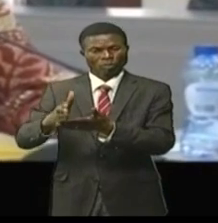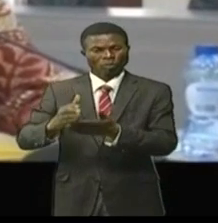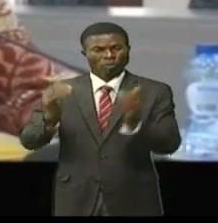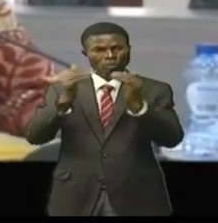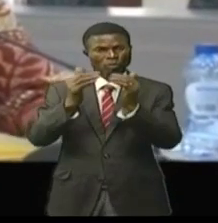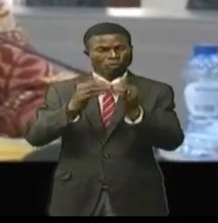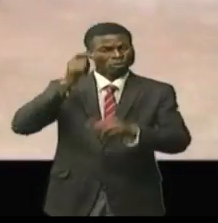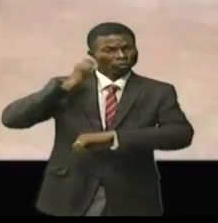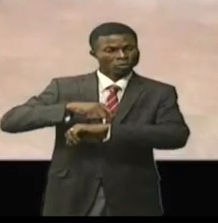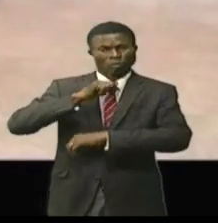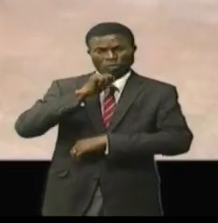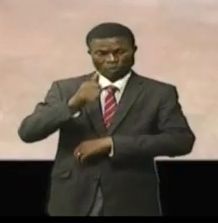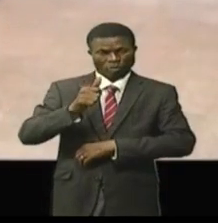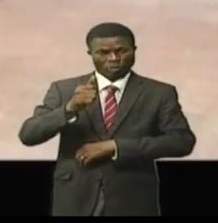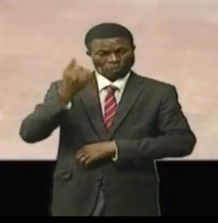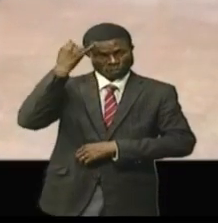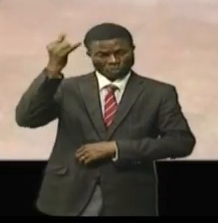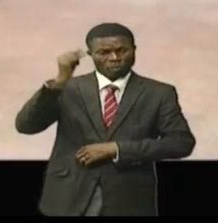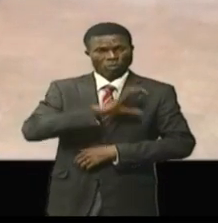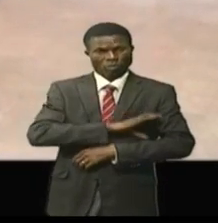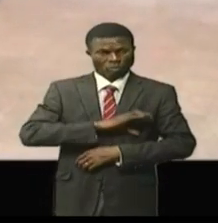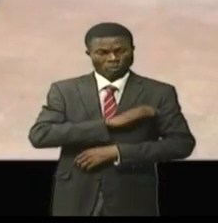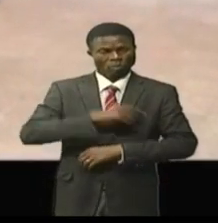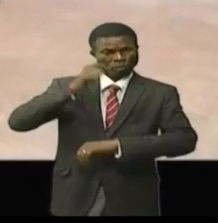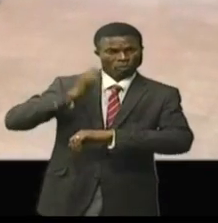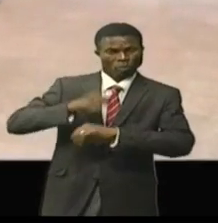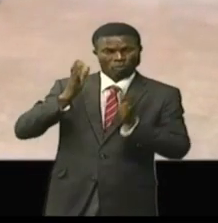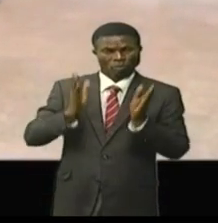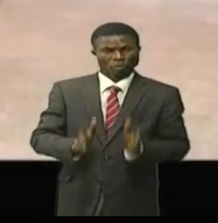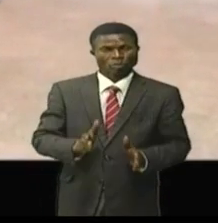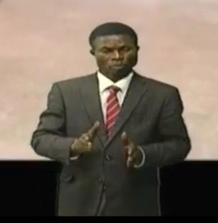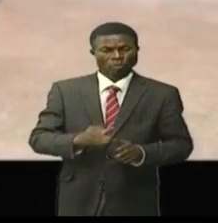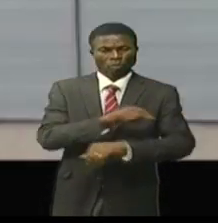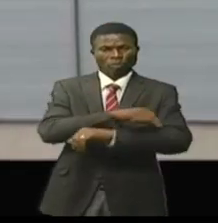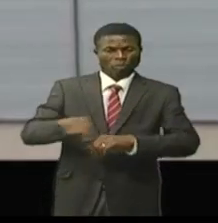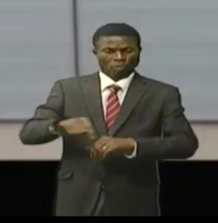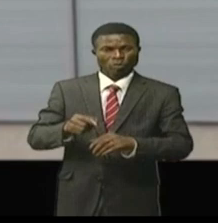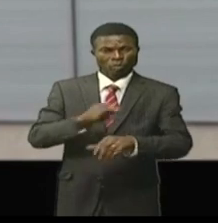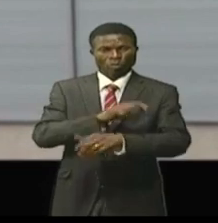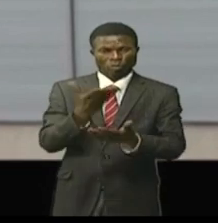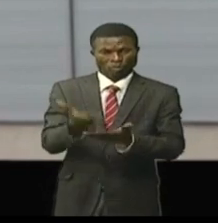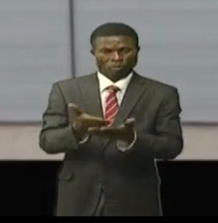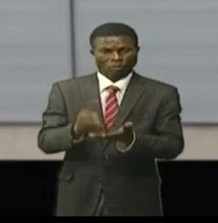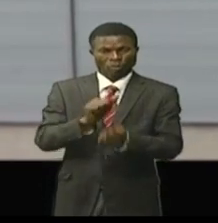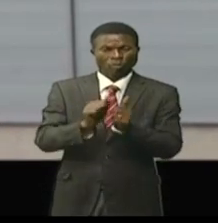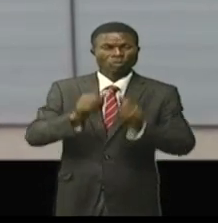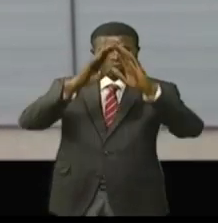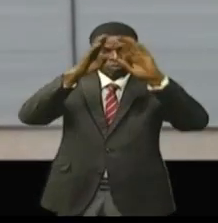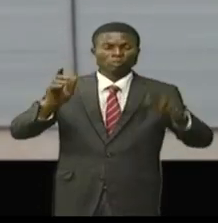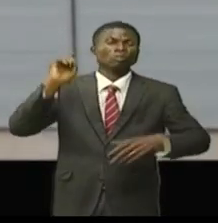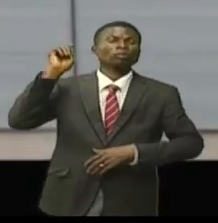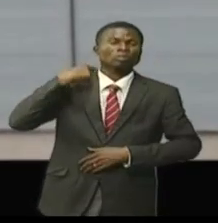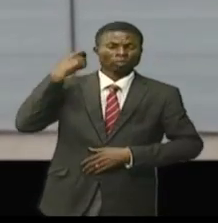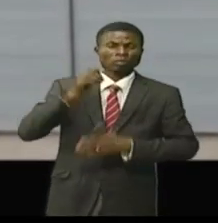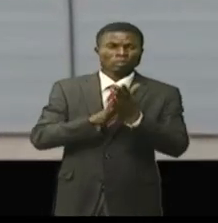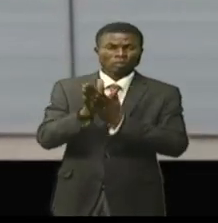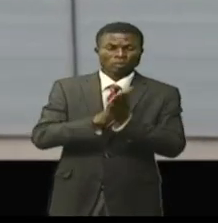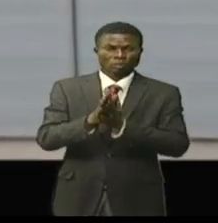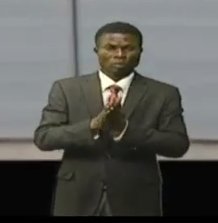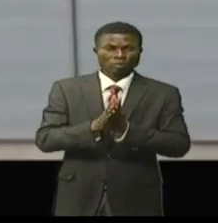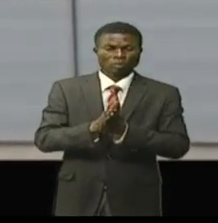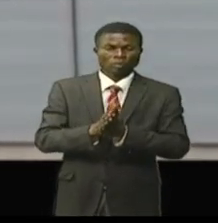de la justice visent les comportements des juges, des cours et tribunaux. Et les conditions carcérales concernent aussi bien